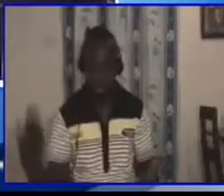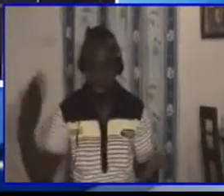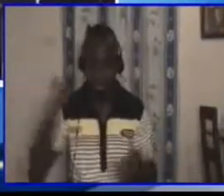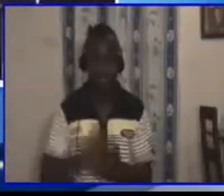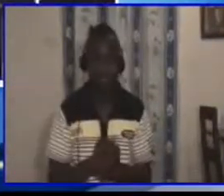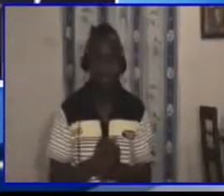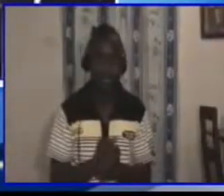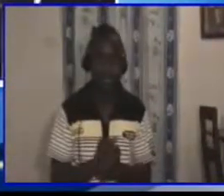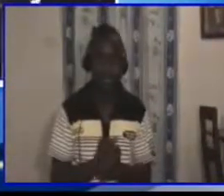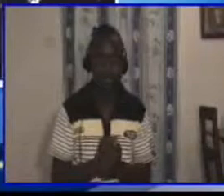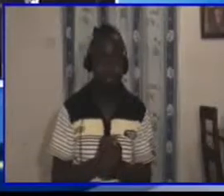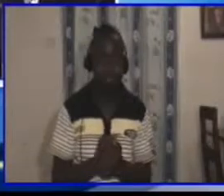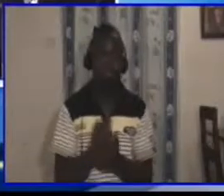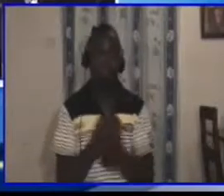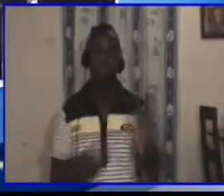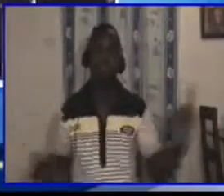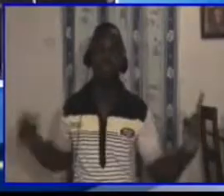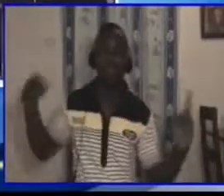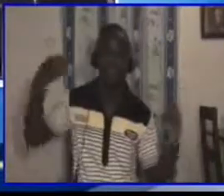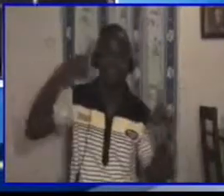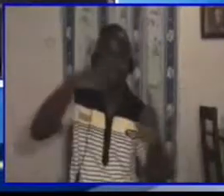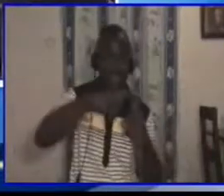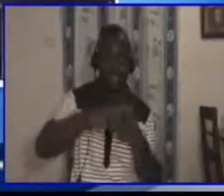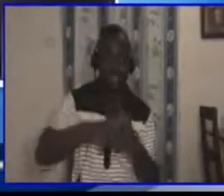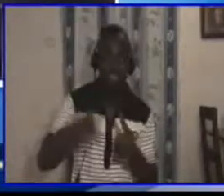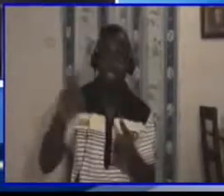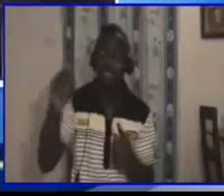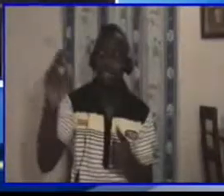e come cerco di dire